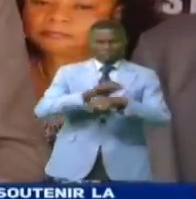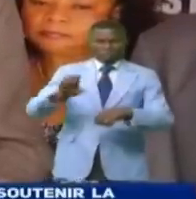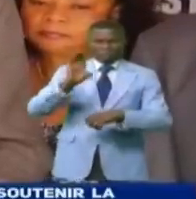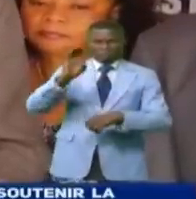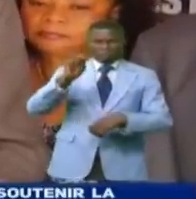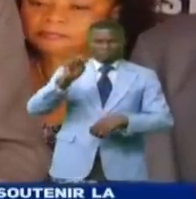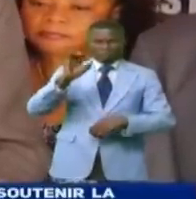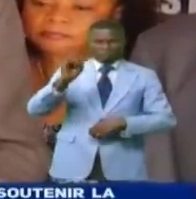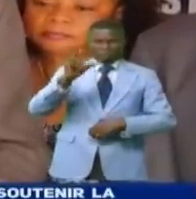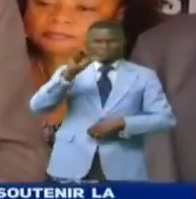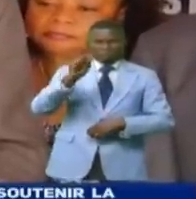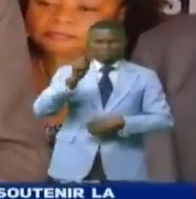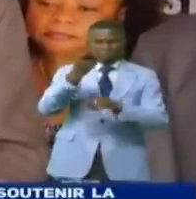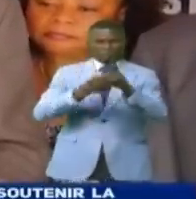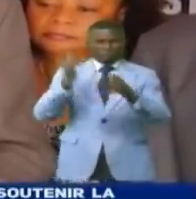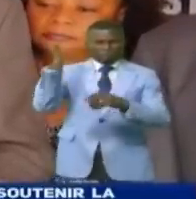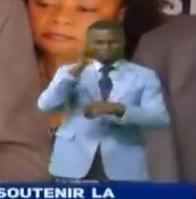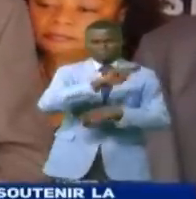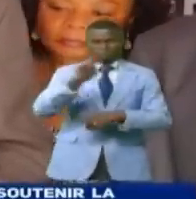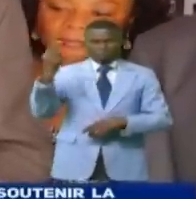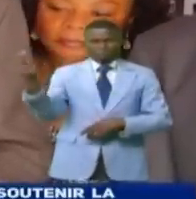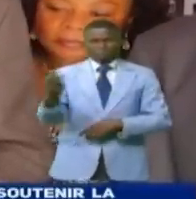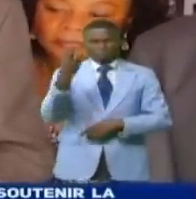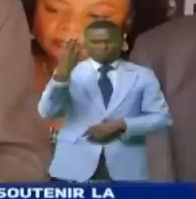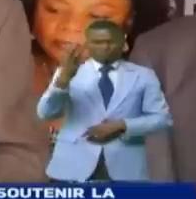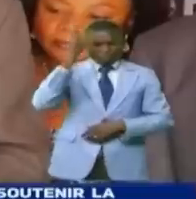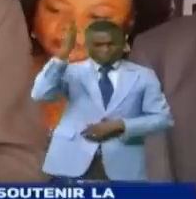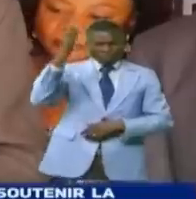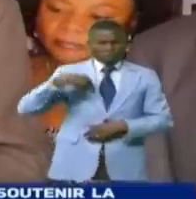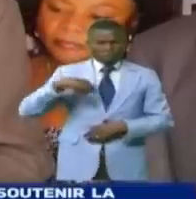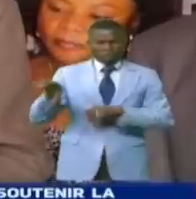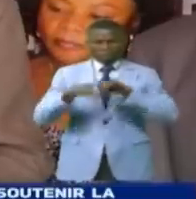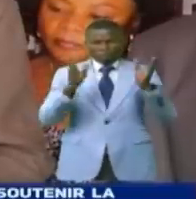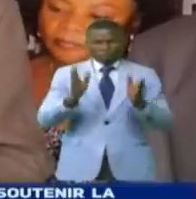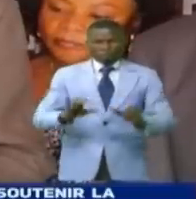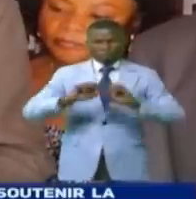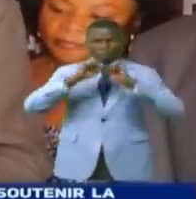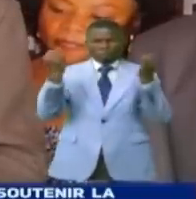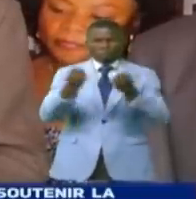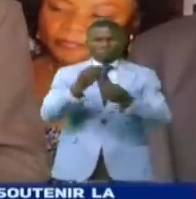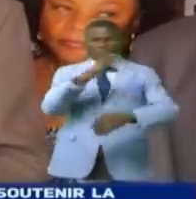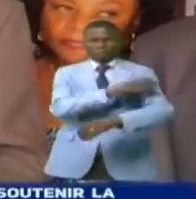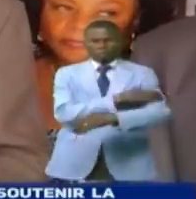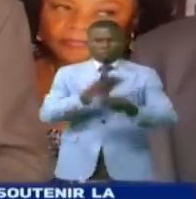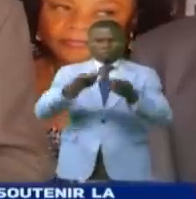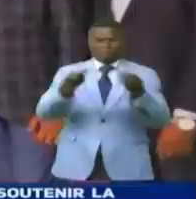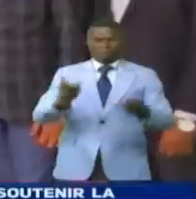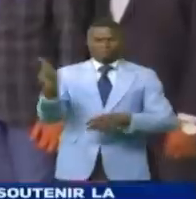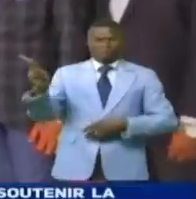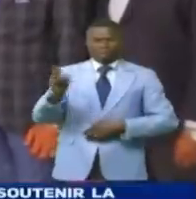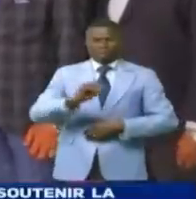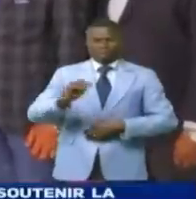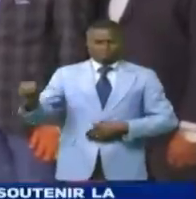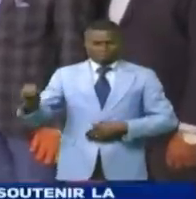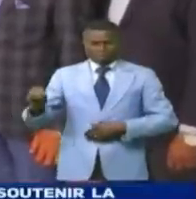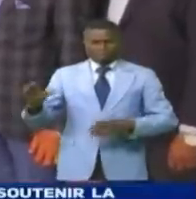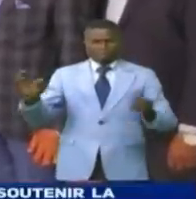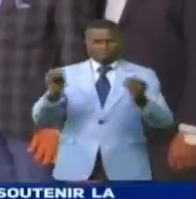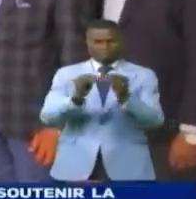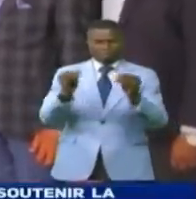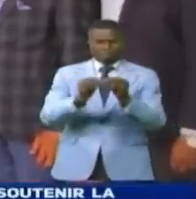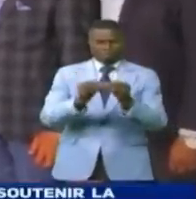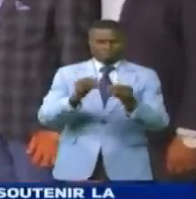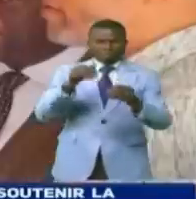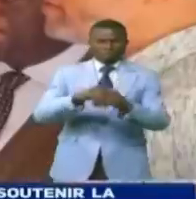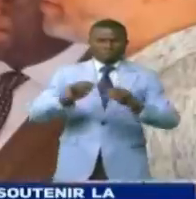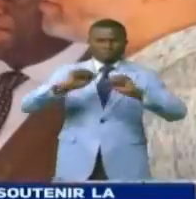le 20 décembre 2023 prochain. Nos acteurs de la société civile de l'espace Kassai ont réuni au sein